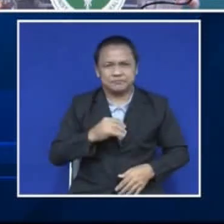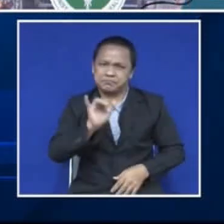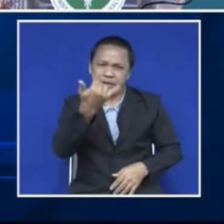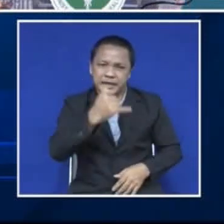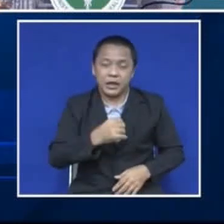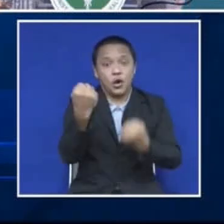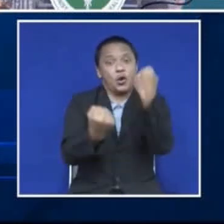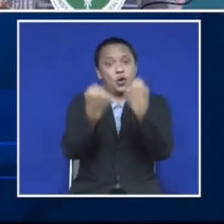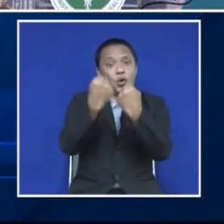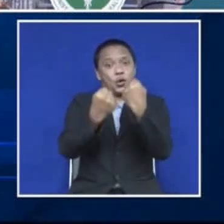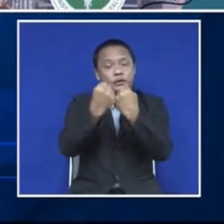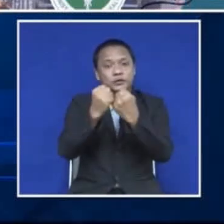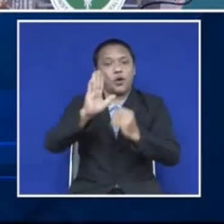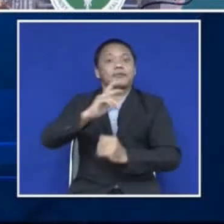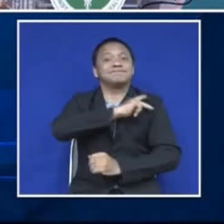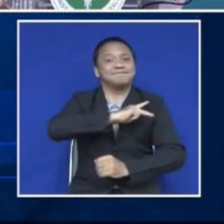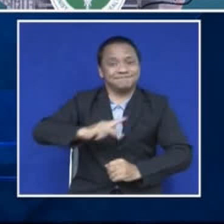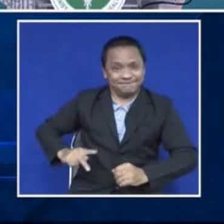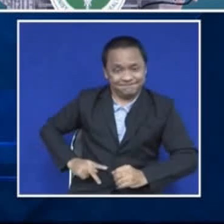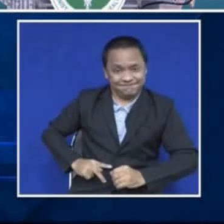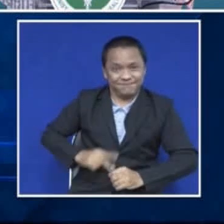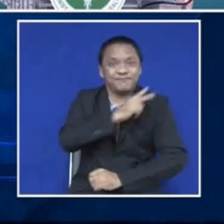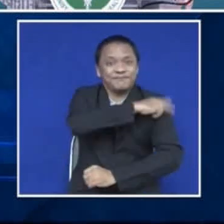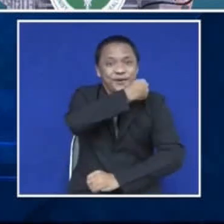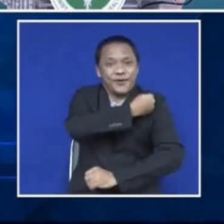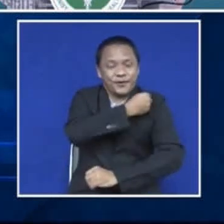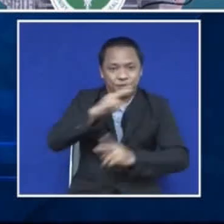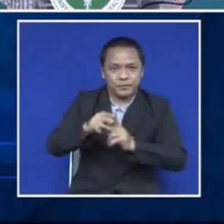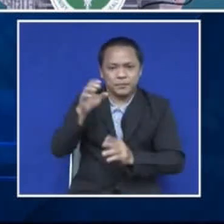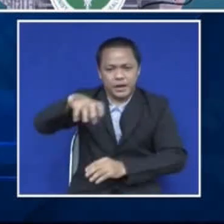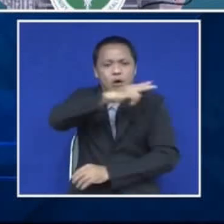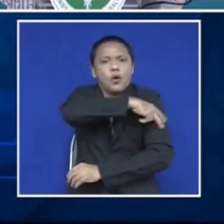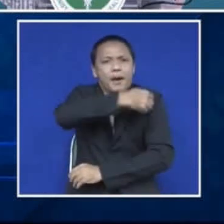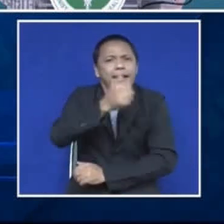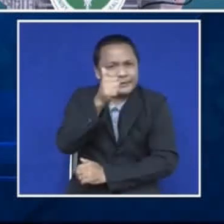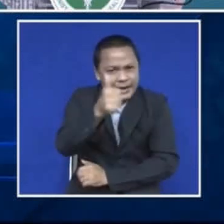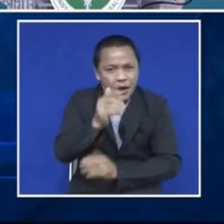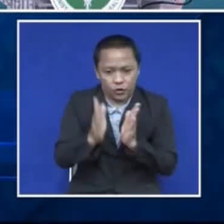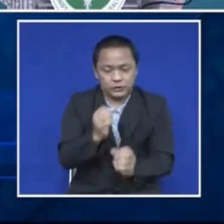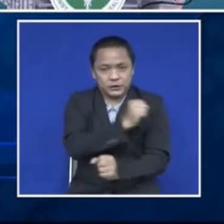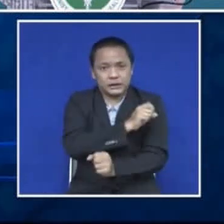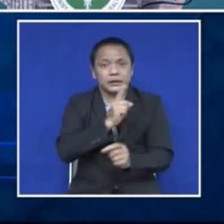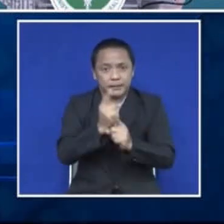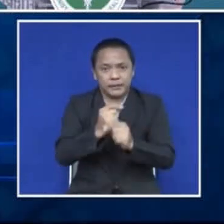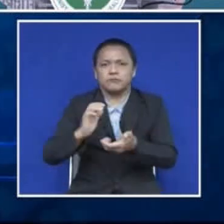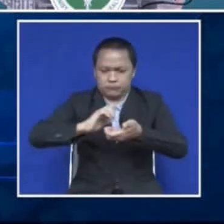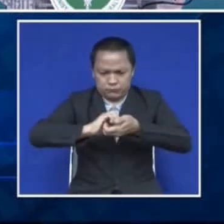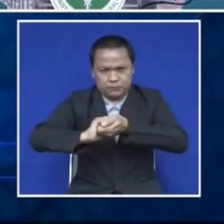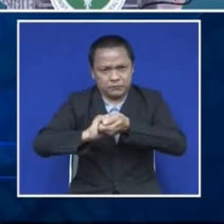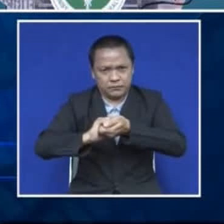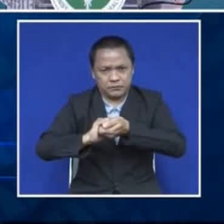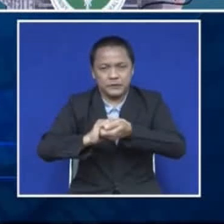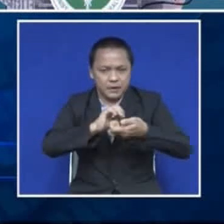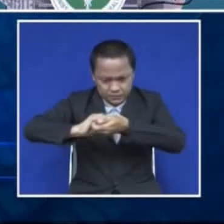ตรวจสอบพักบริเวณตลาดไทยยูเนี่ยน 2พันราย 22ธันวาคมไปตรวจบ้านเอื้ออาทรจีน2500รายแล้วก็ไปตลาด